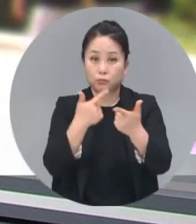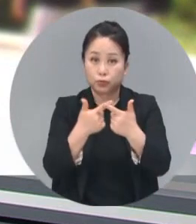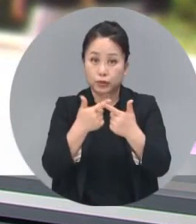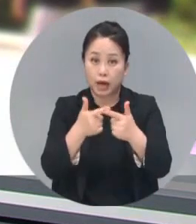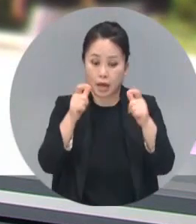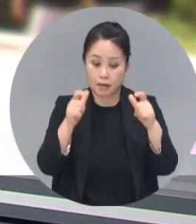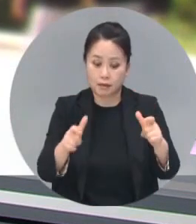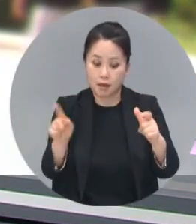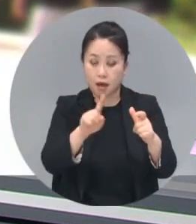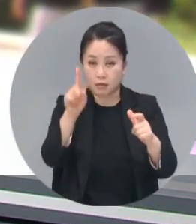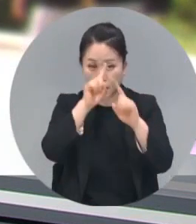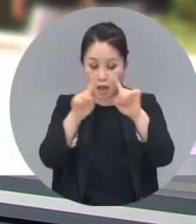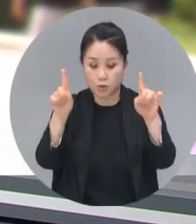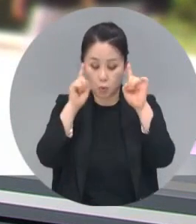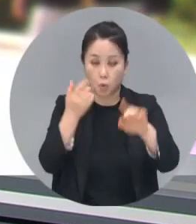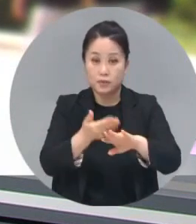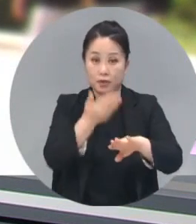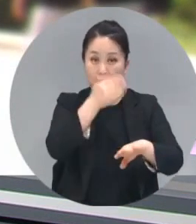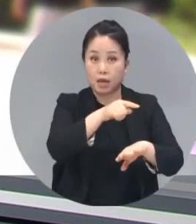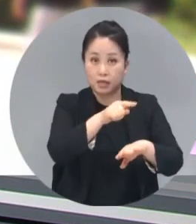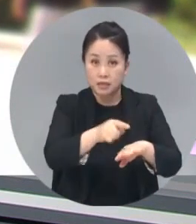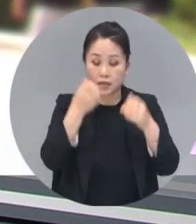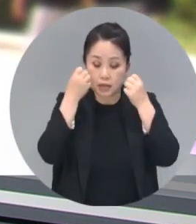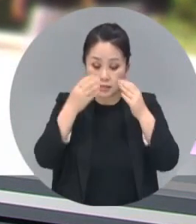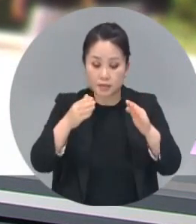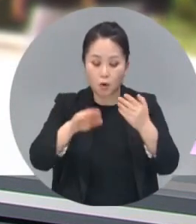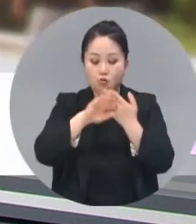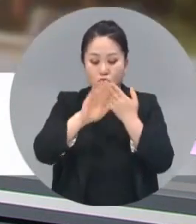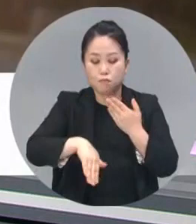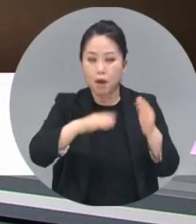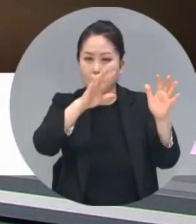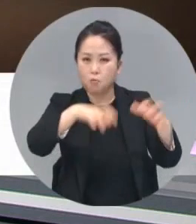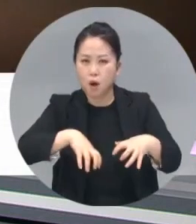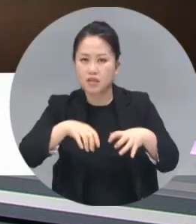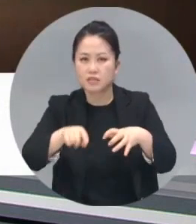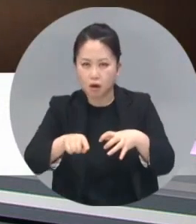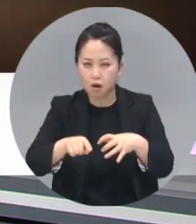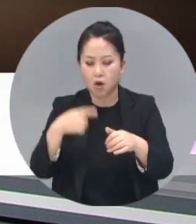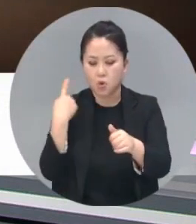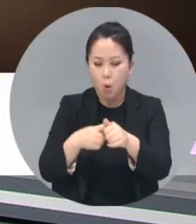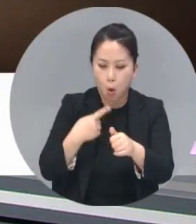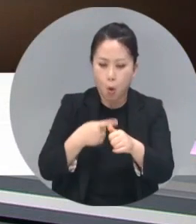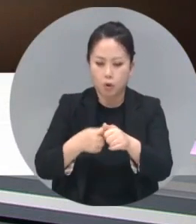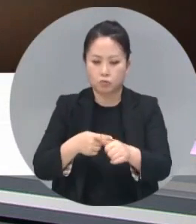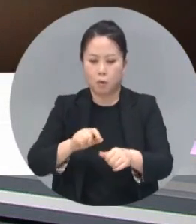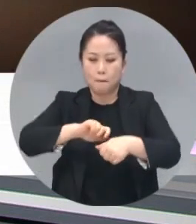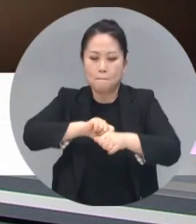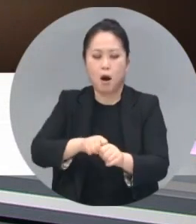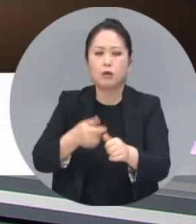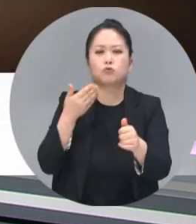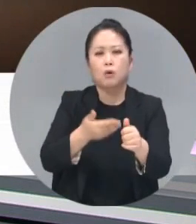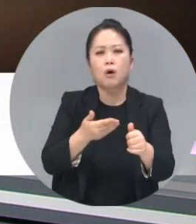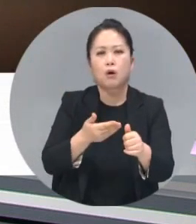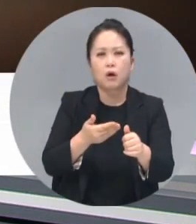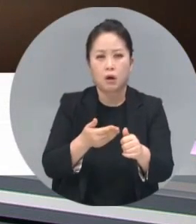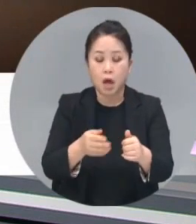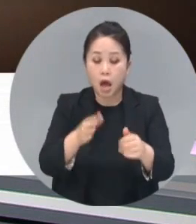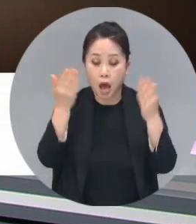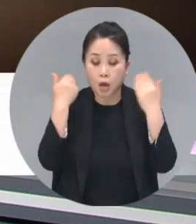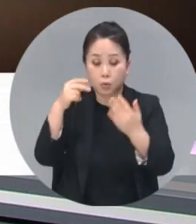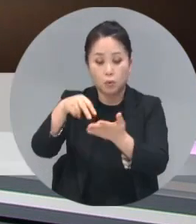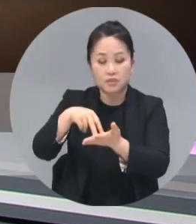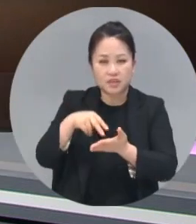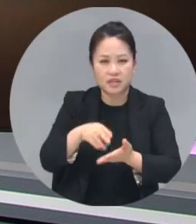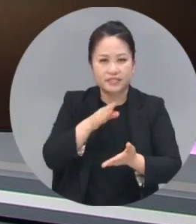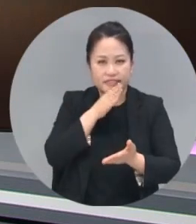부산의 한 대학 선배들이 신입생을 불러 모은 뒤 욕설과 얼차려를 한 사실이 드러났습니다. 학교 측은 진상조사에